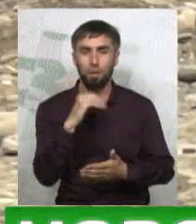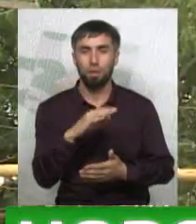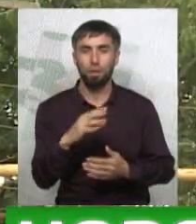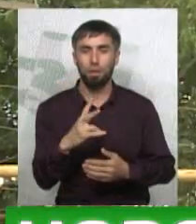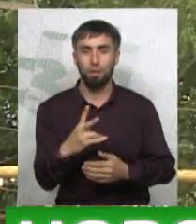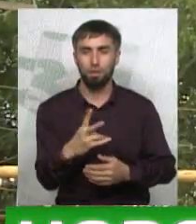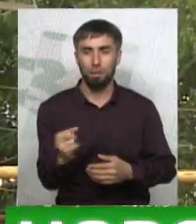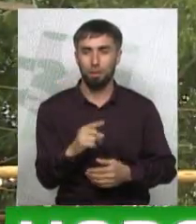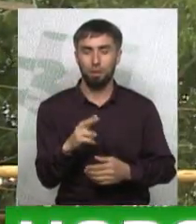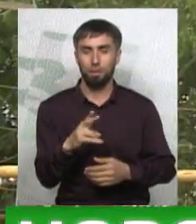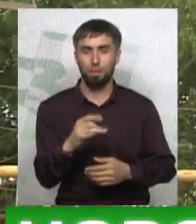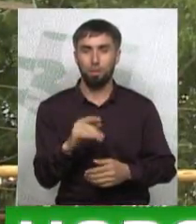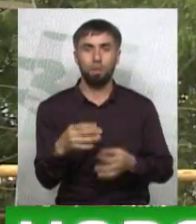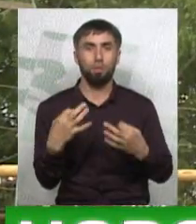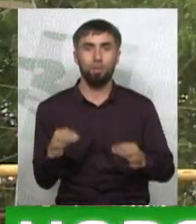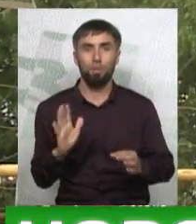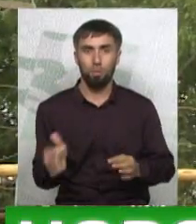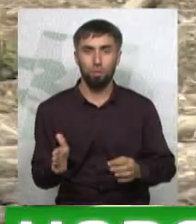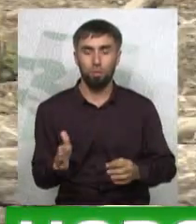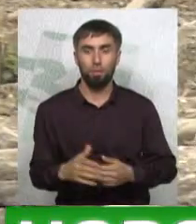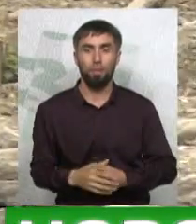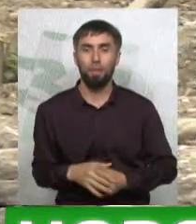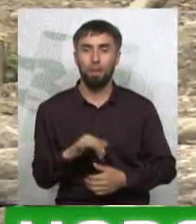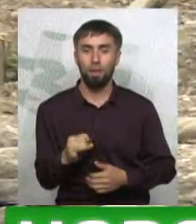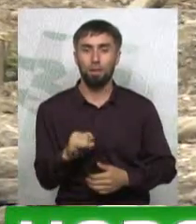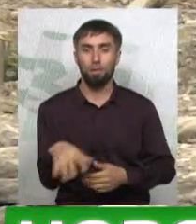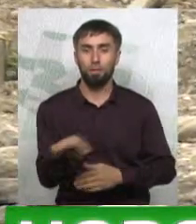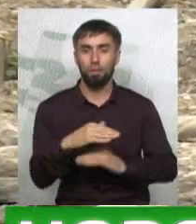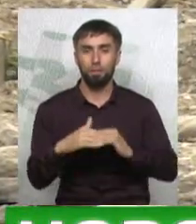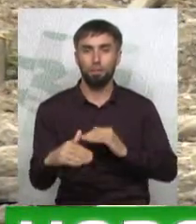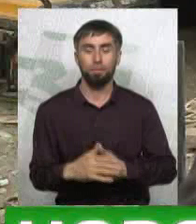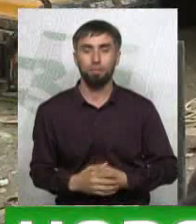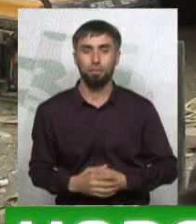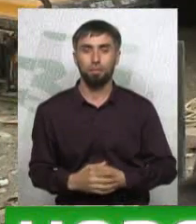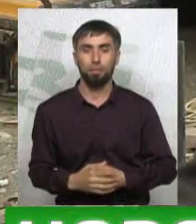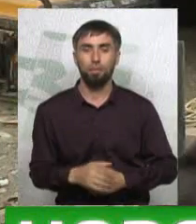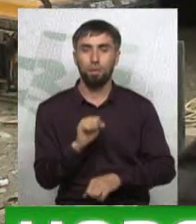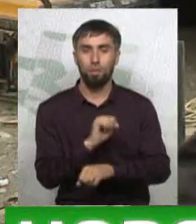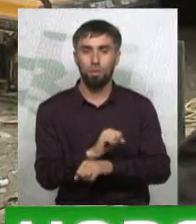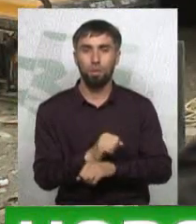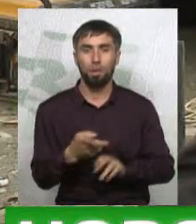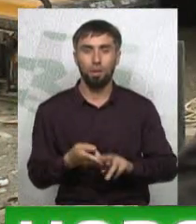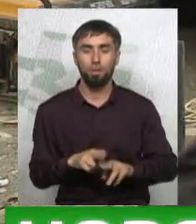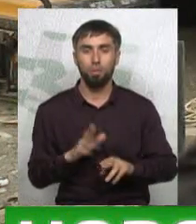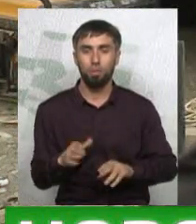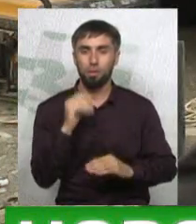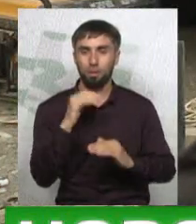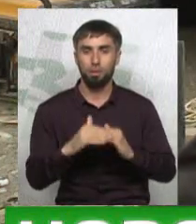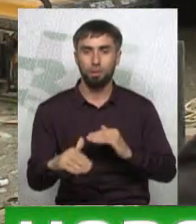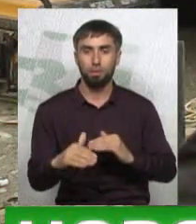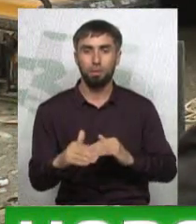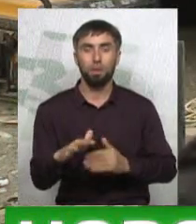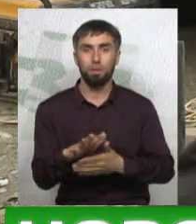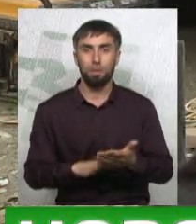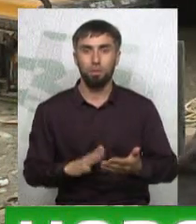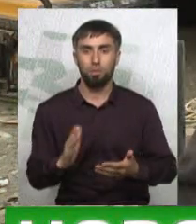наземных даст больше пространства и для благоустройства прилегающей к дороге территории. Парковочная – это будет асфальтированная территория, далее